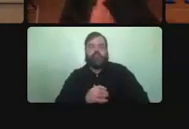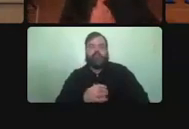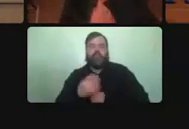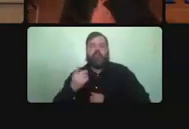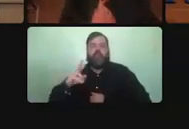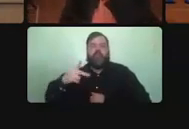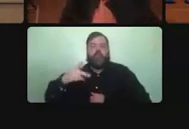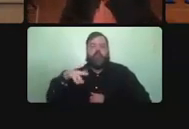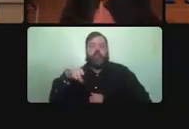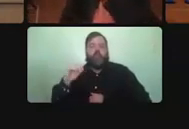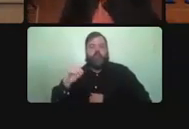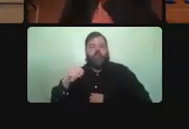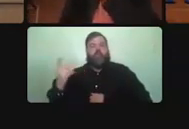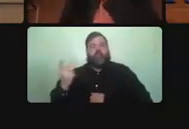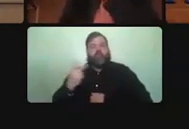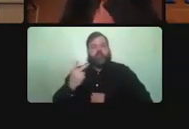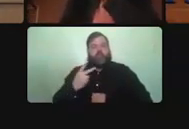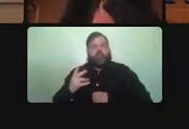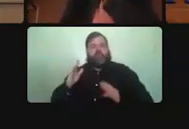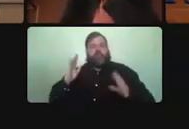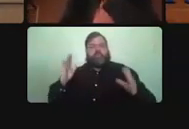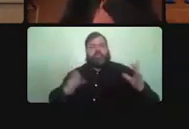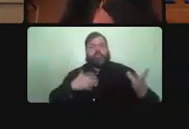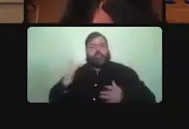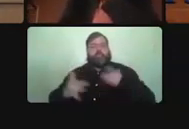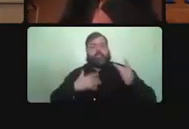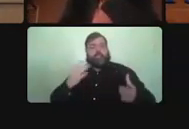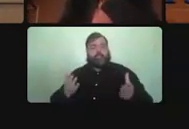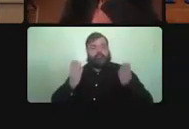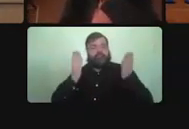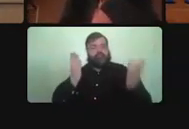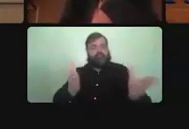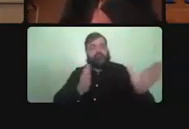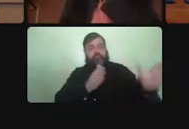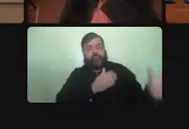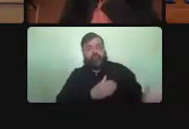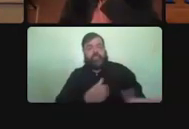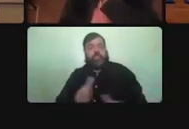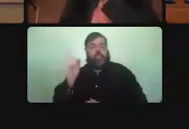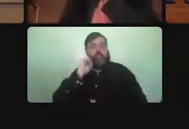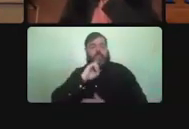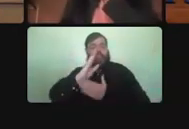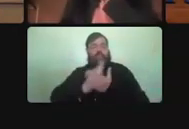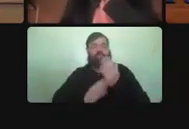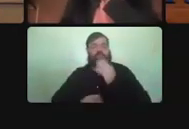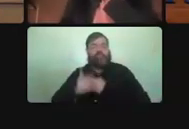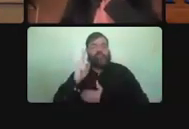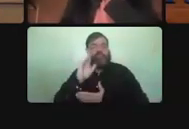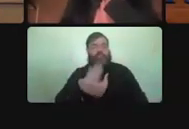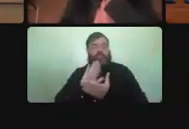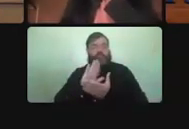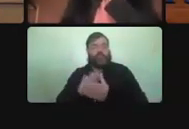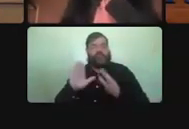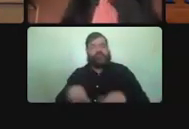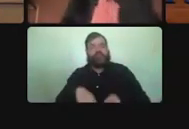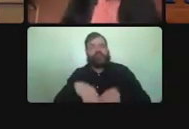Tunavyoendelea katika awamu ya pili, kuna baadhi ya mambo ambayo hatua ambazo tumeweza